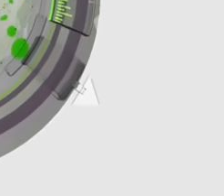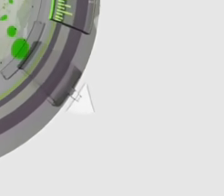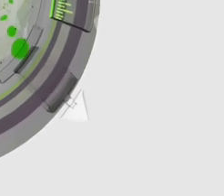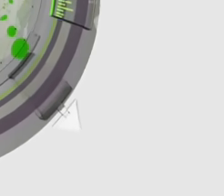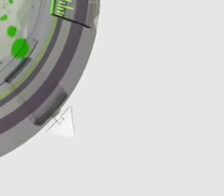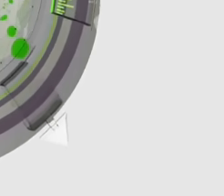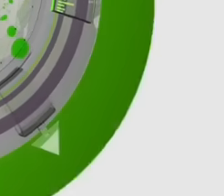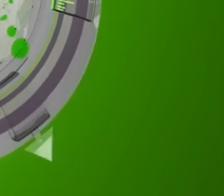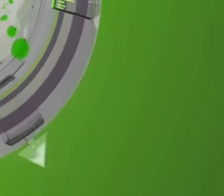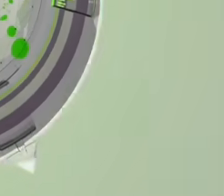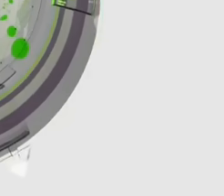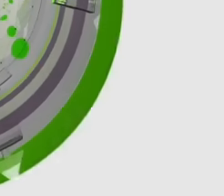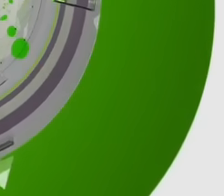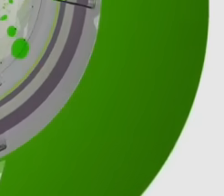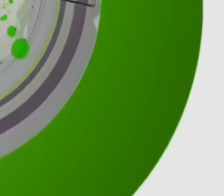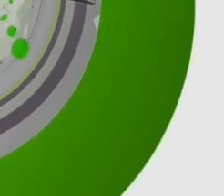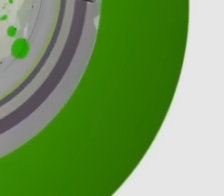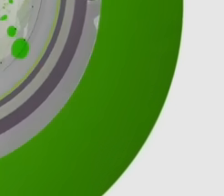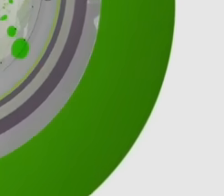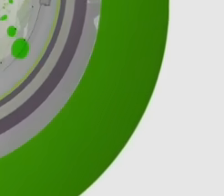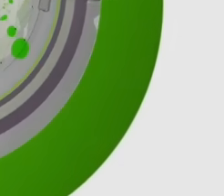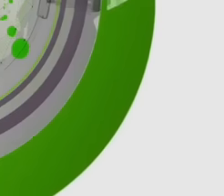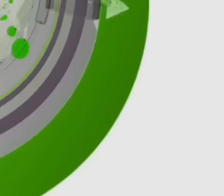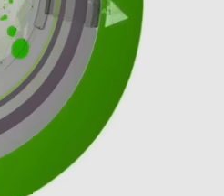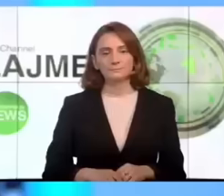Ky është Top Channel.